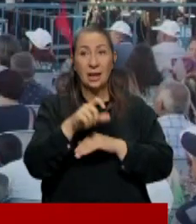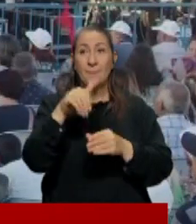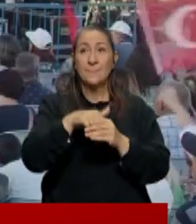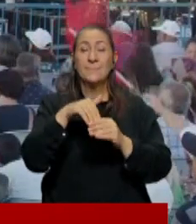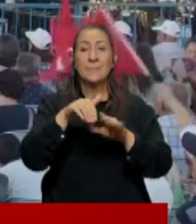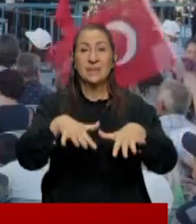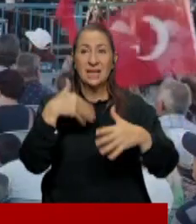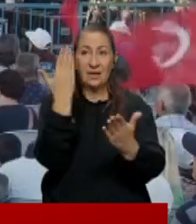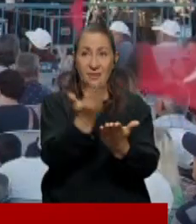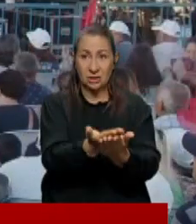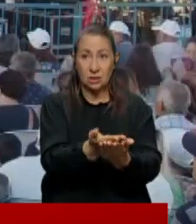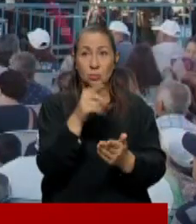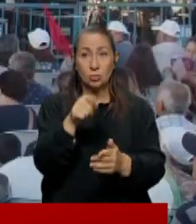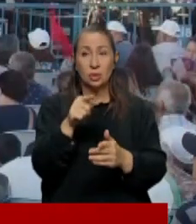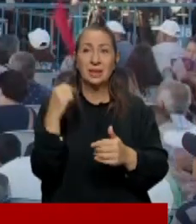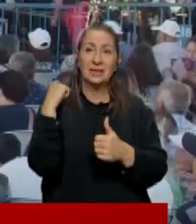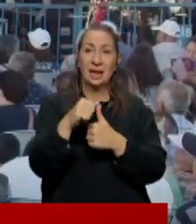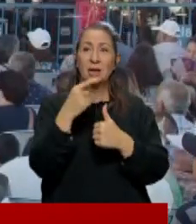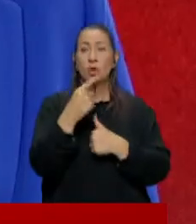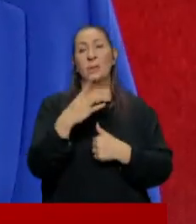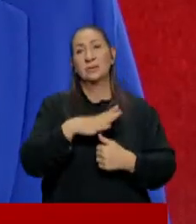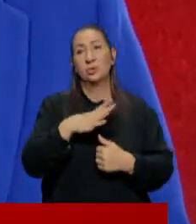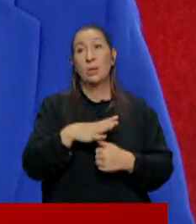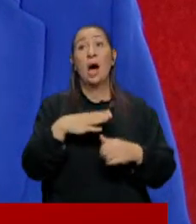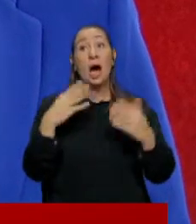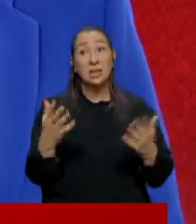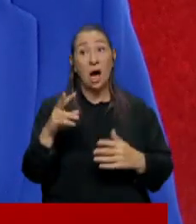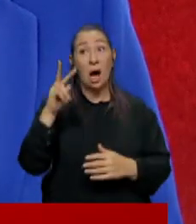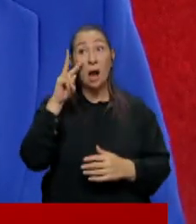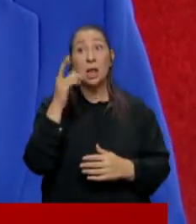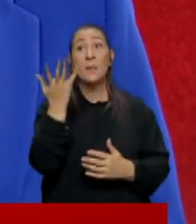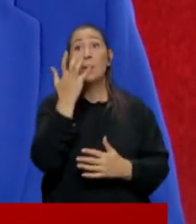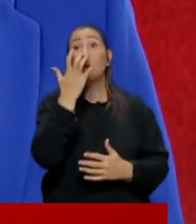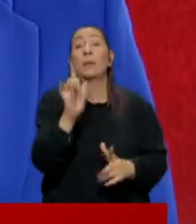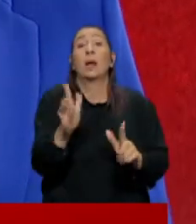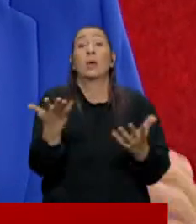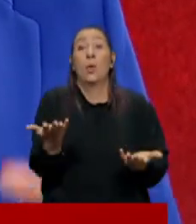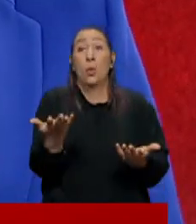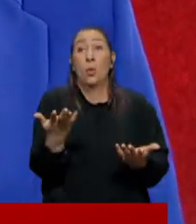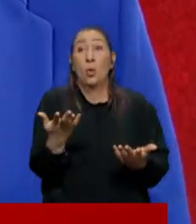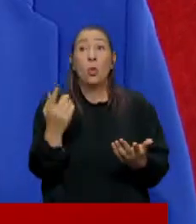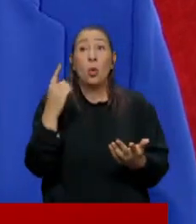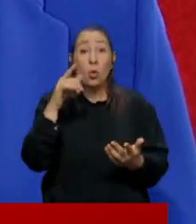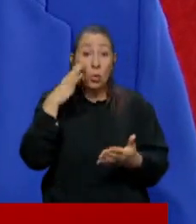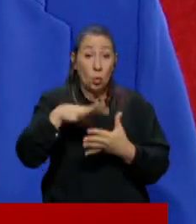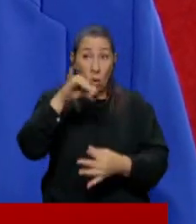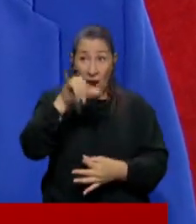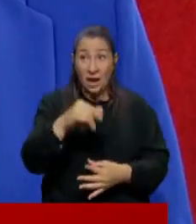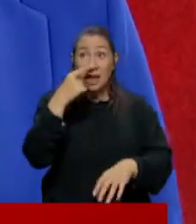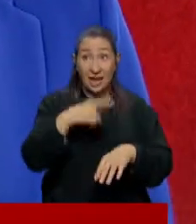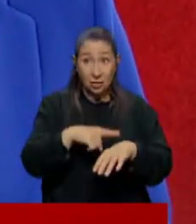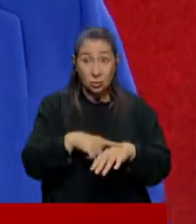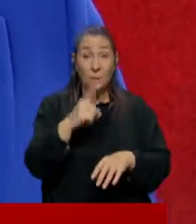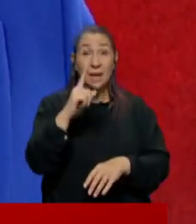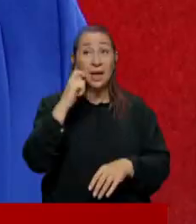meclise intikal ettireceğini buradan tekrar ifade etmek ister Hatta aralığı bile Beklemeye gerek yok kul hakkına inanıyorlarsa